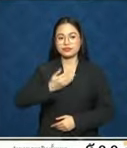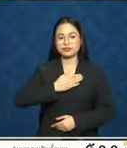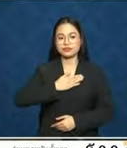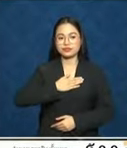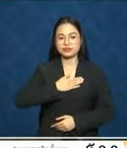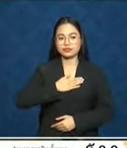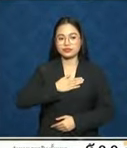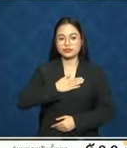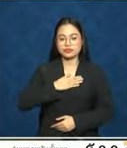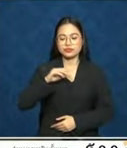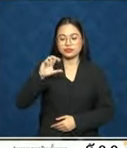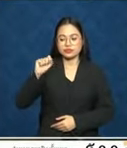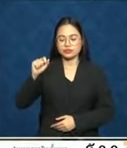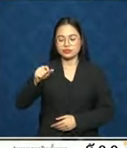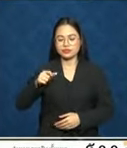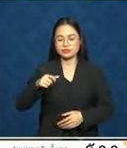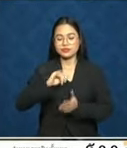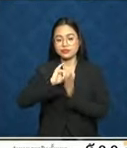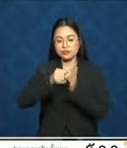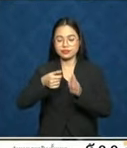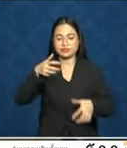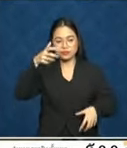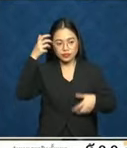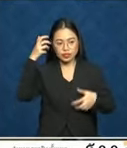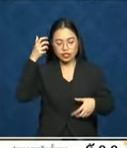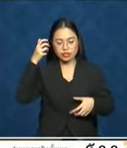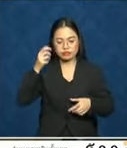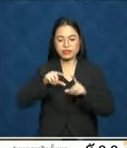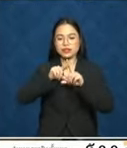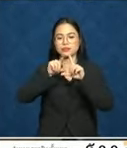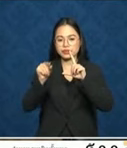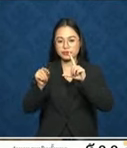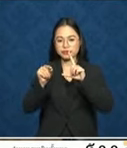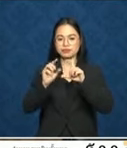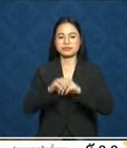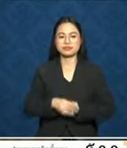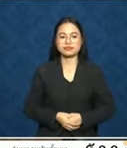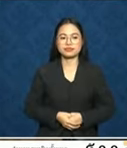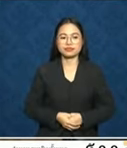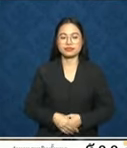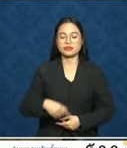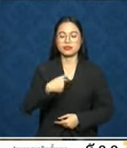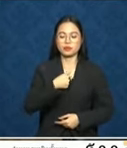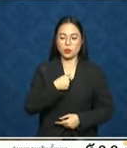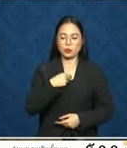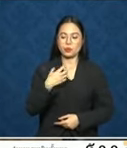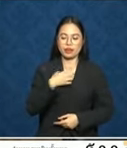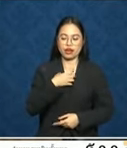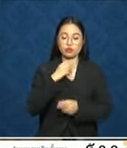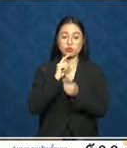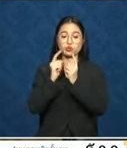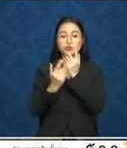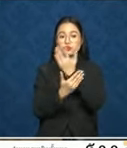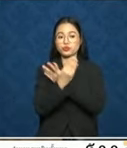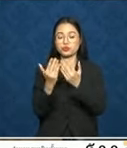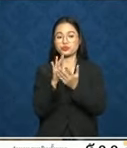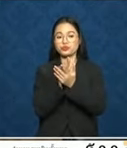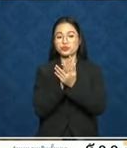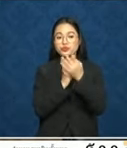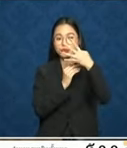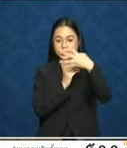ผู้แทนราษฎรจังหวัดลพบุรีเขตเลือกตั้งที่2พรรคก้าวไกลท่านประธานครับผมมีเรื่องหารือท่านประธาน4เรื่องครับ